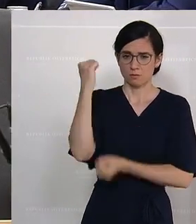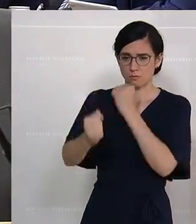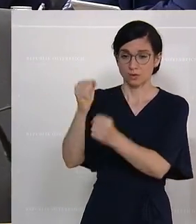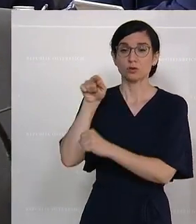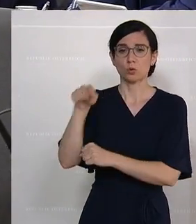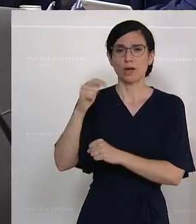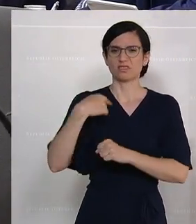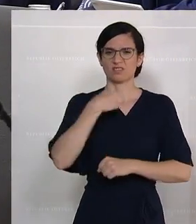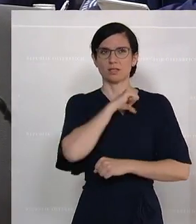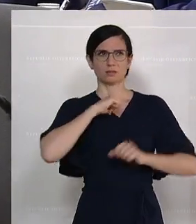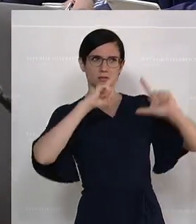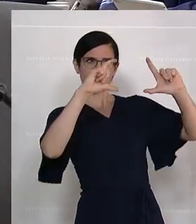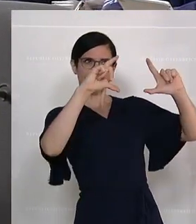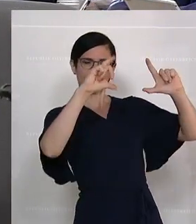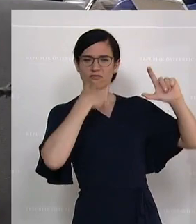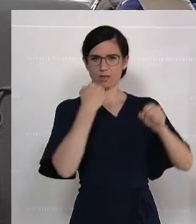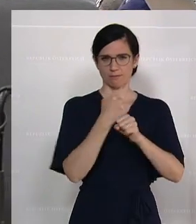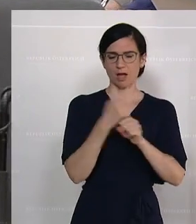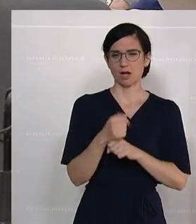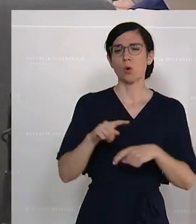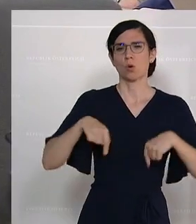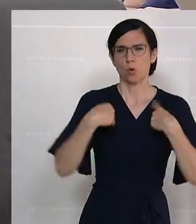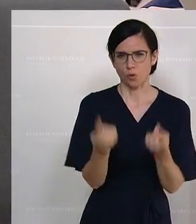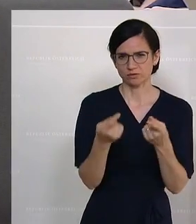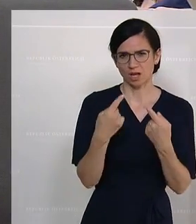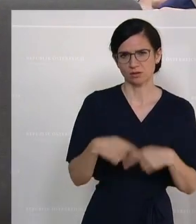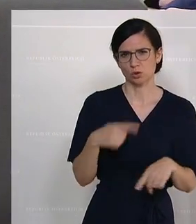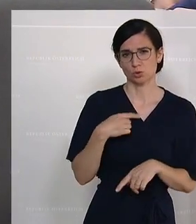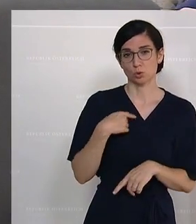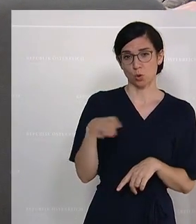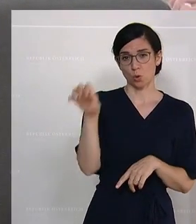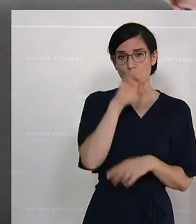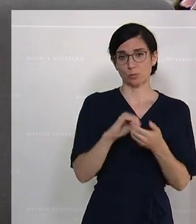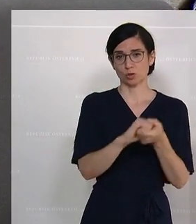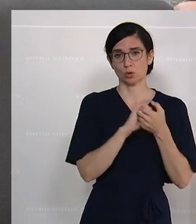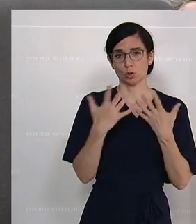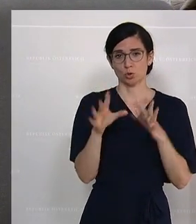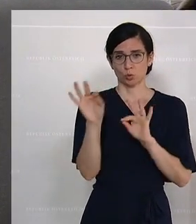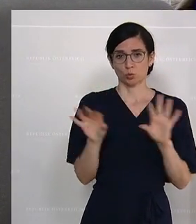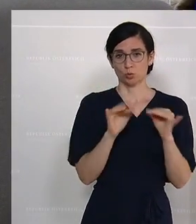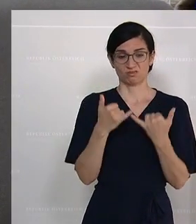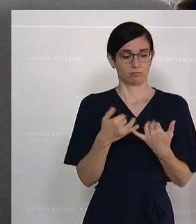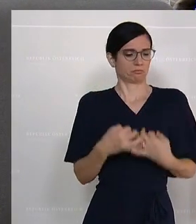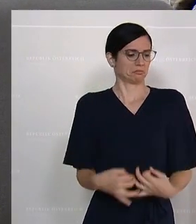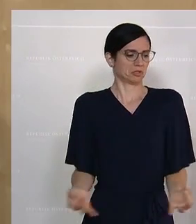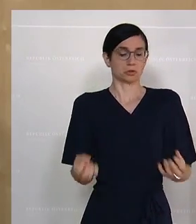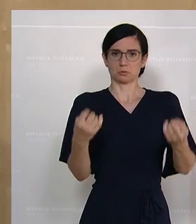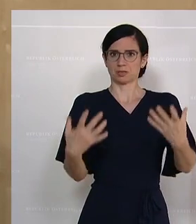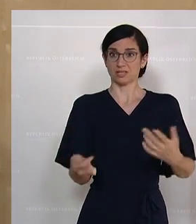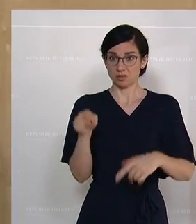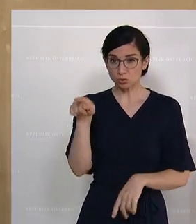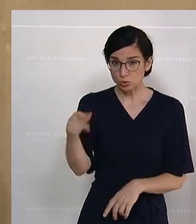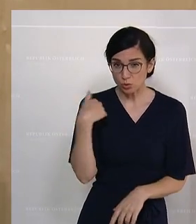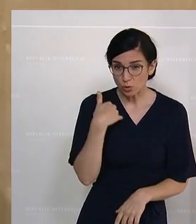sollte dieses situation die europäische union so tun als ob nichts gewesen wäre das ist ihr ratschlag ja